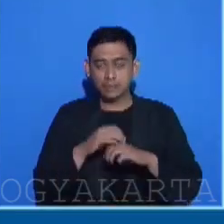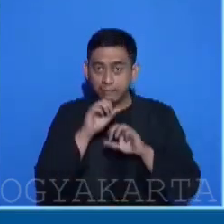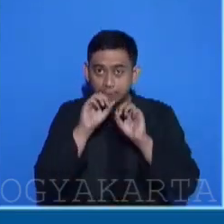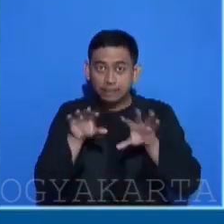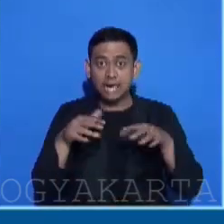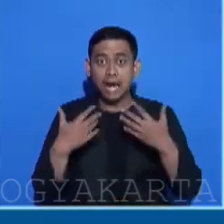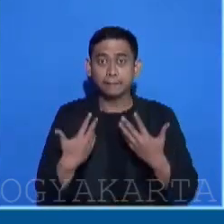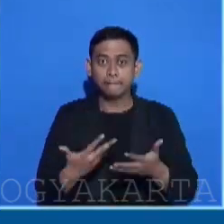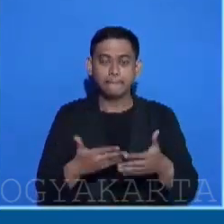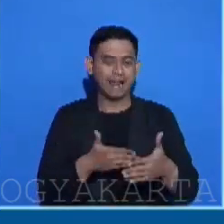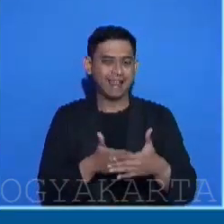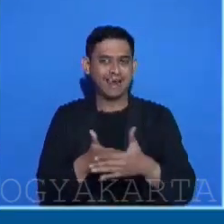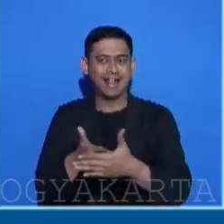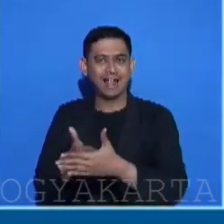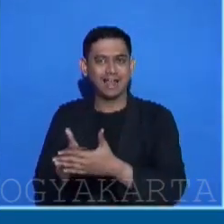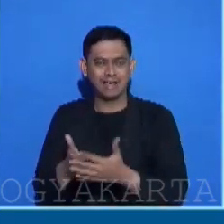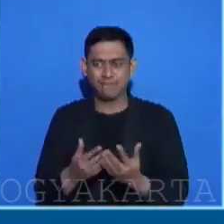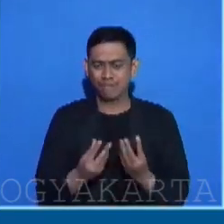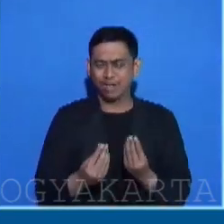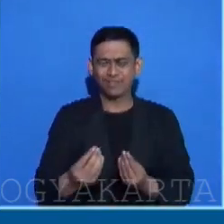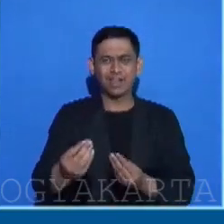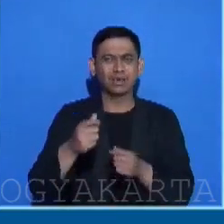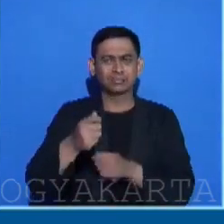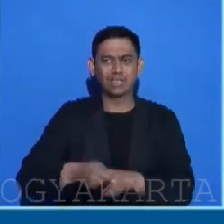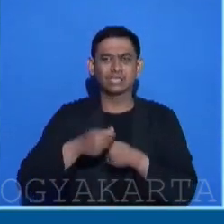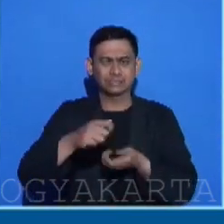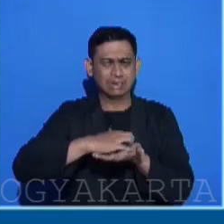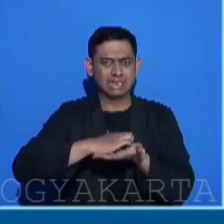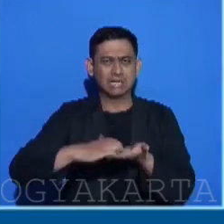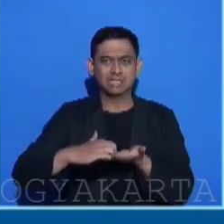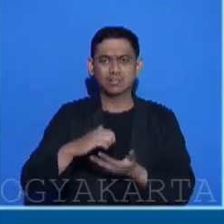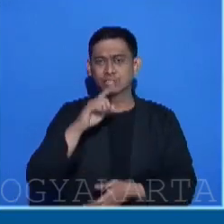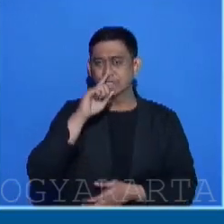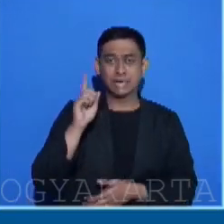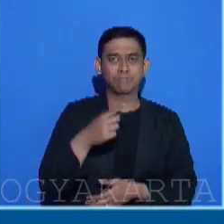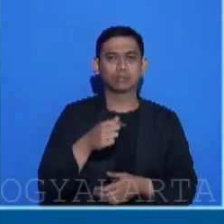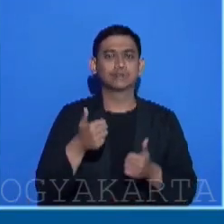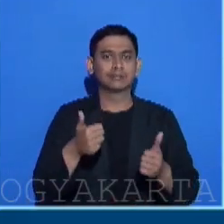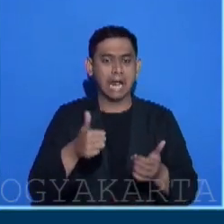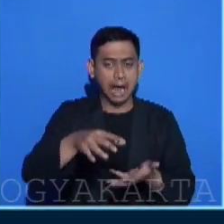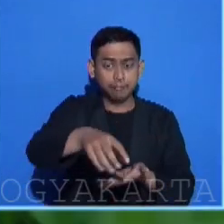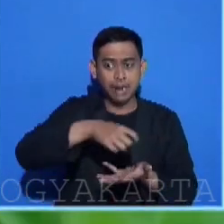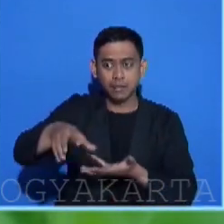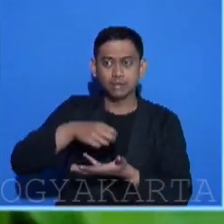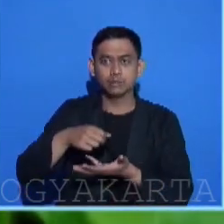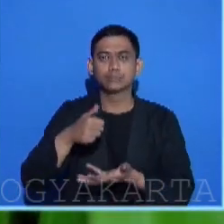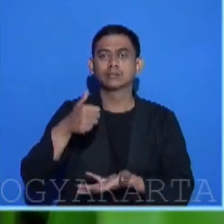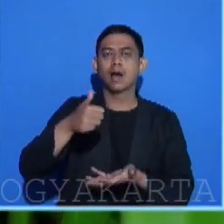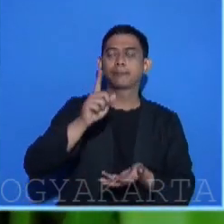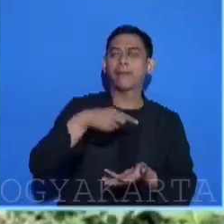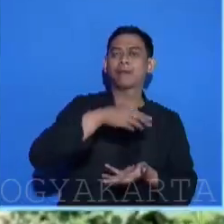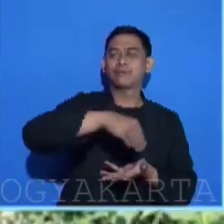Pig kadang Tani janganan kanggei supados Asil panen Sae piambipun migunaken Rabu ingkang